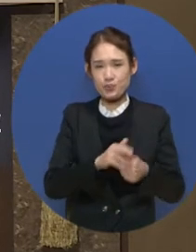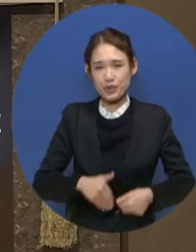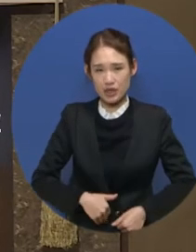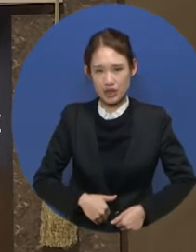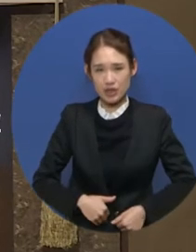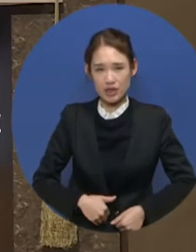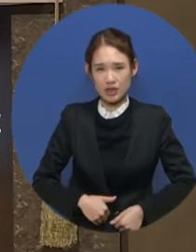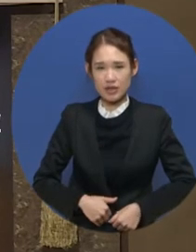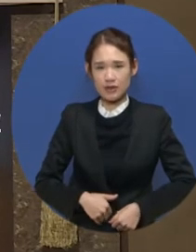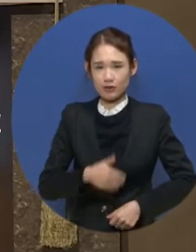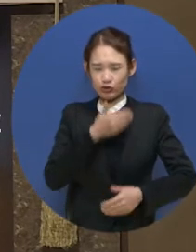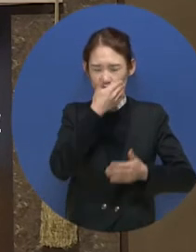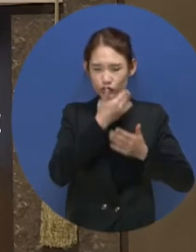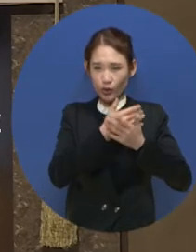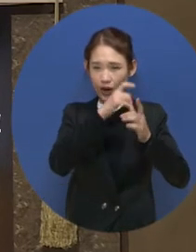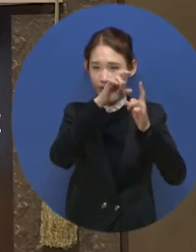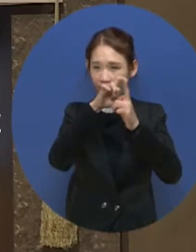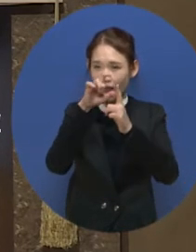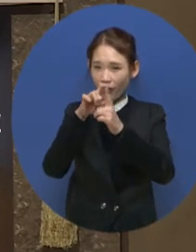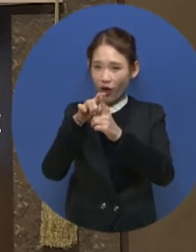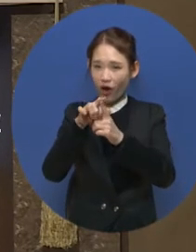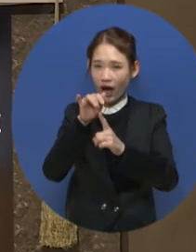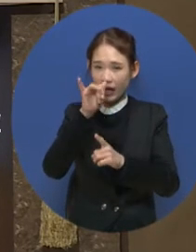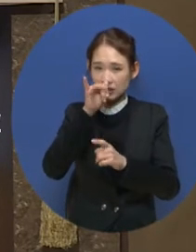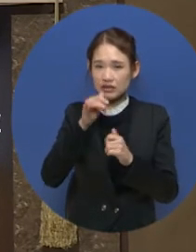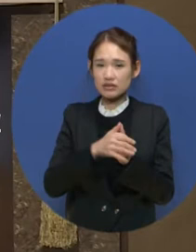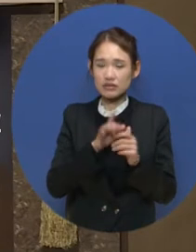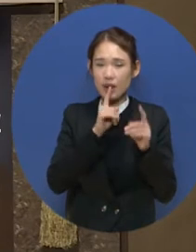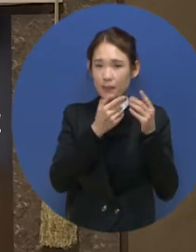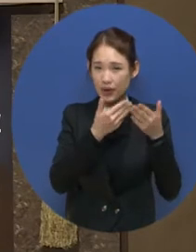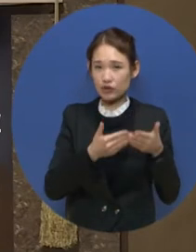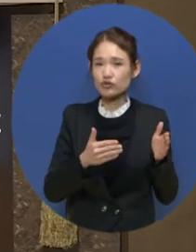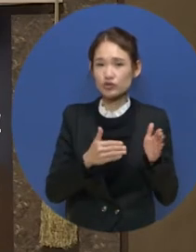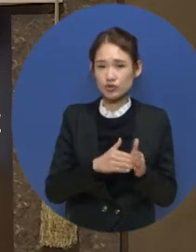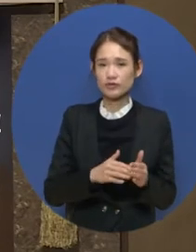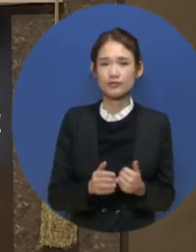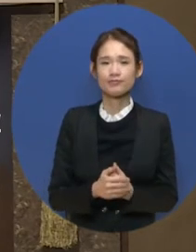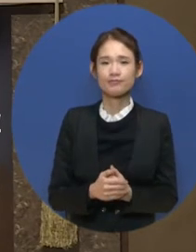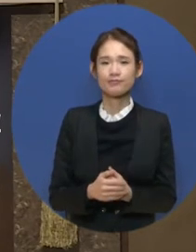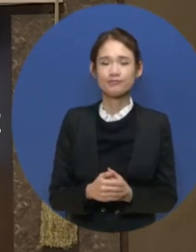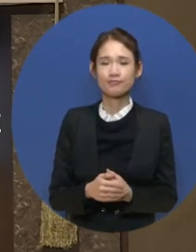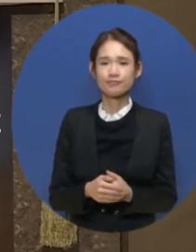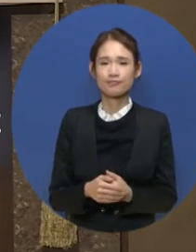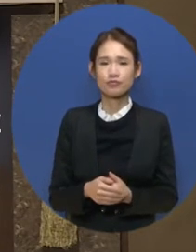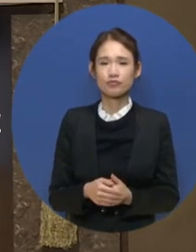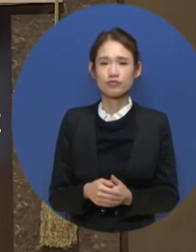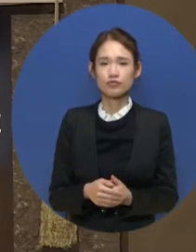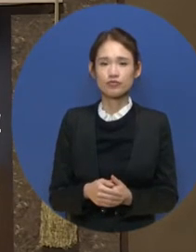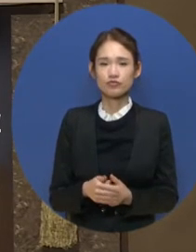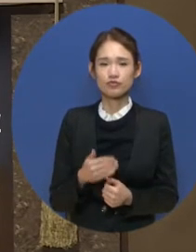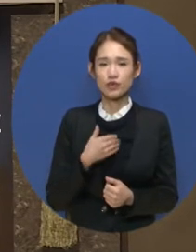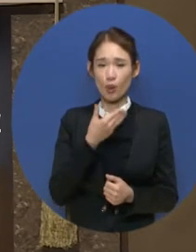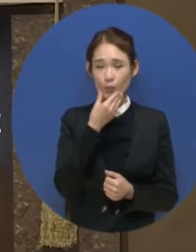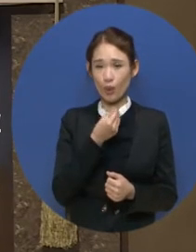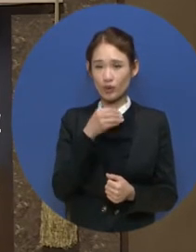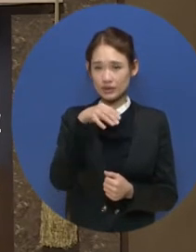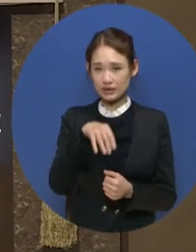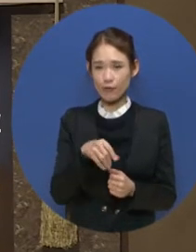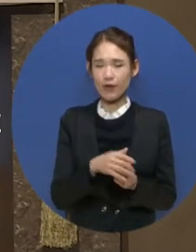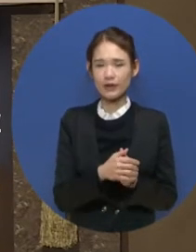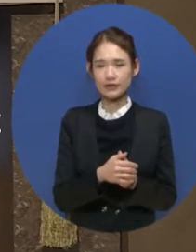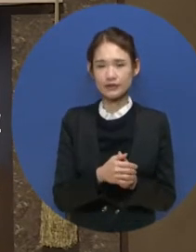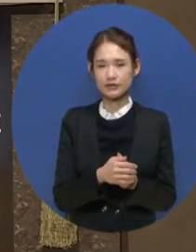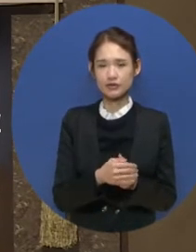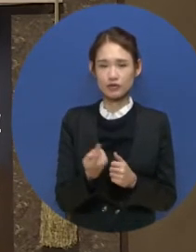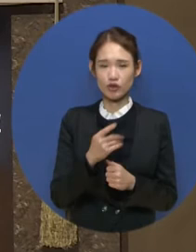중요한 키워드가 이제 거기 두가지를 지금 아나운서 님께서 말씀을 주셨어요 그래서 저희 복지관 는 이제